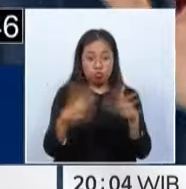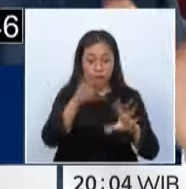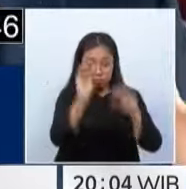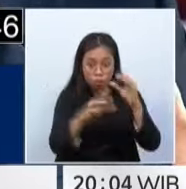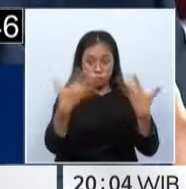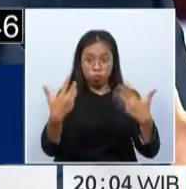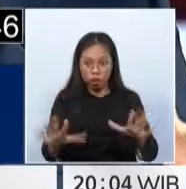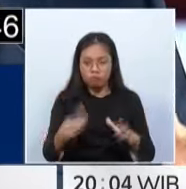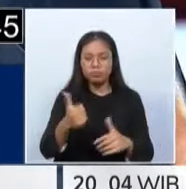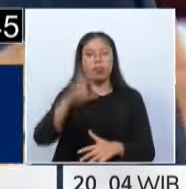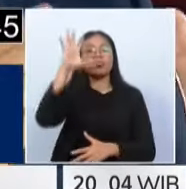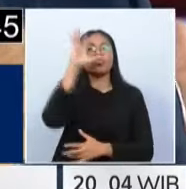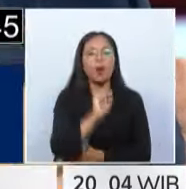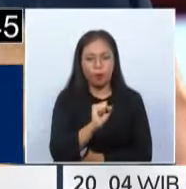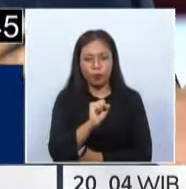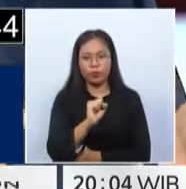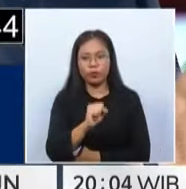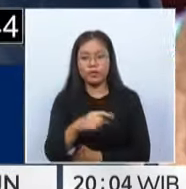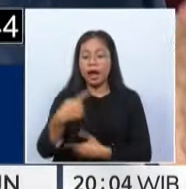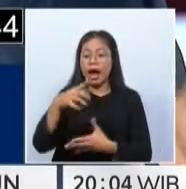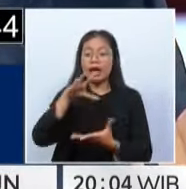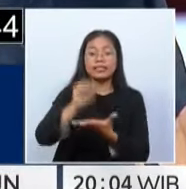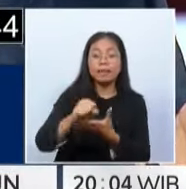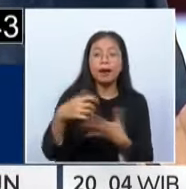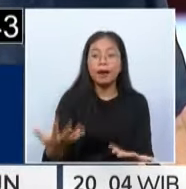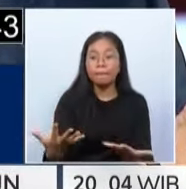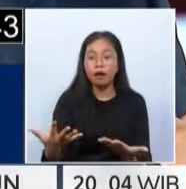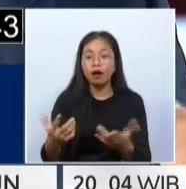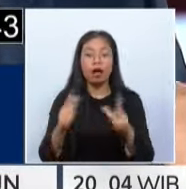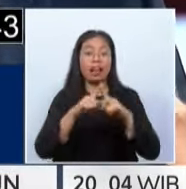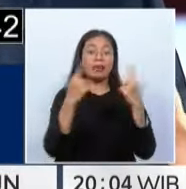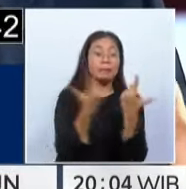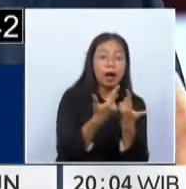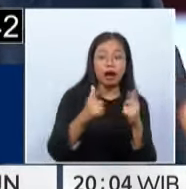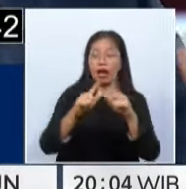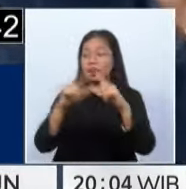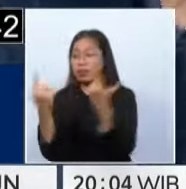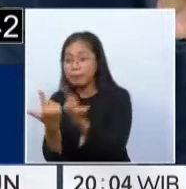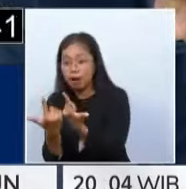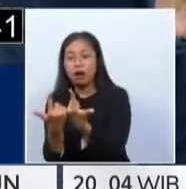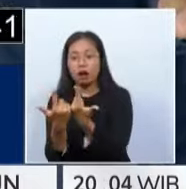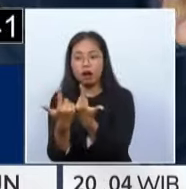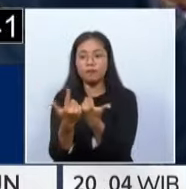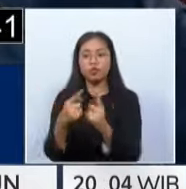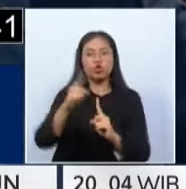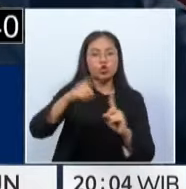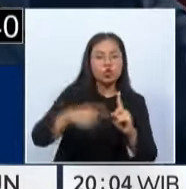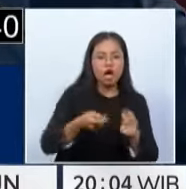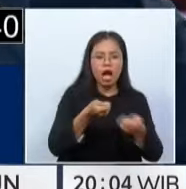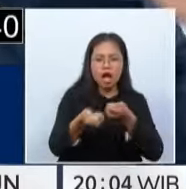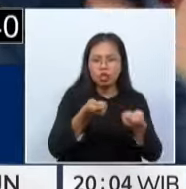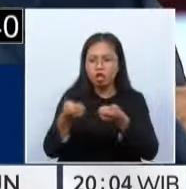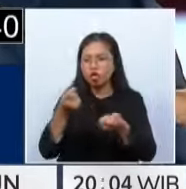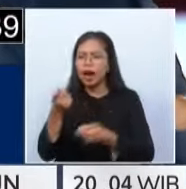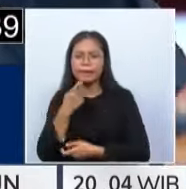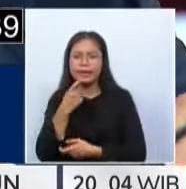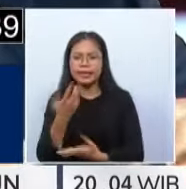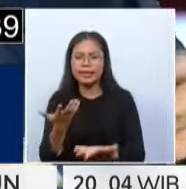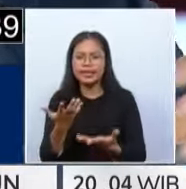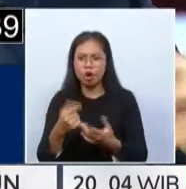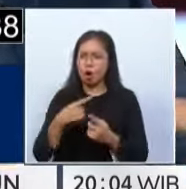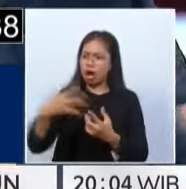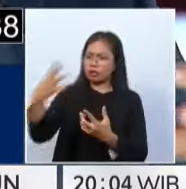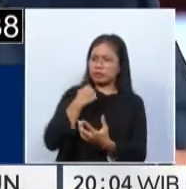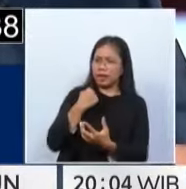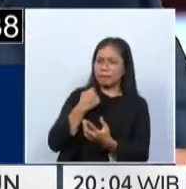kemudian kita lihat Bagaimana badan-badan yang selama ini ada diatur untuk merespon atas tantangan itu kalau kita hanya